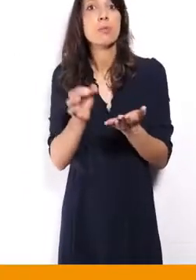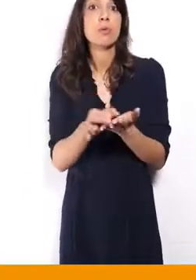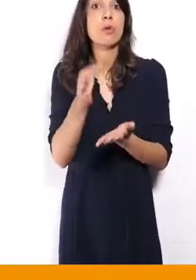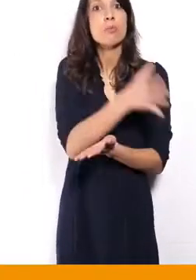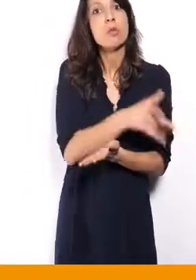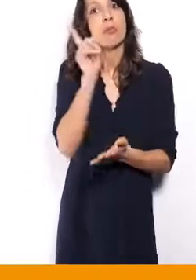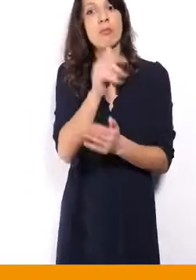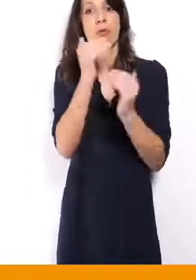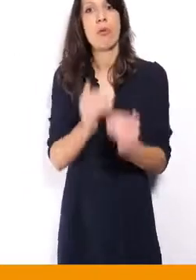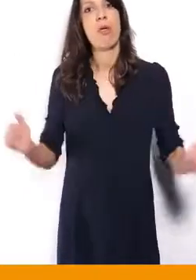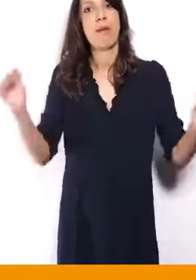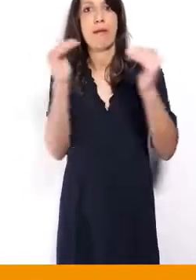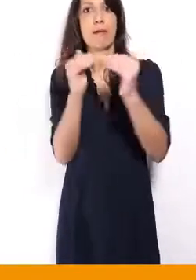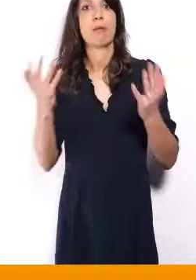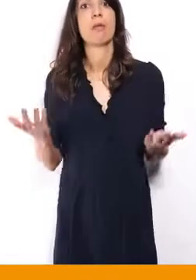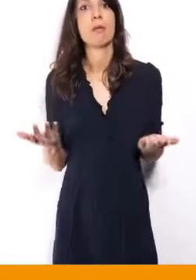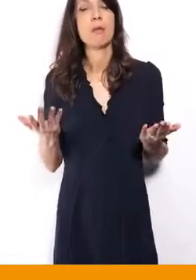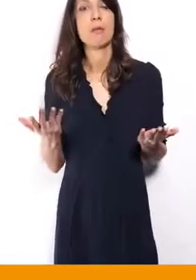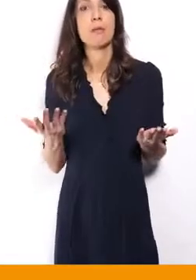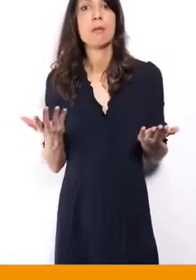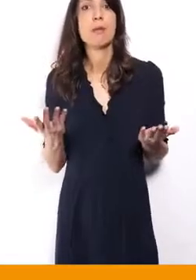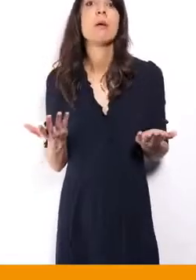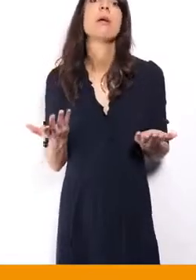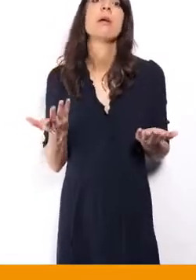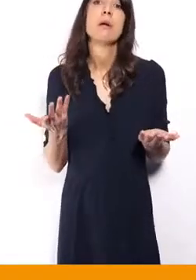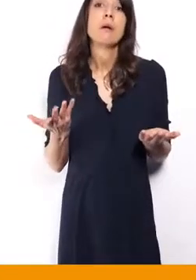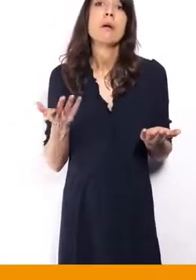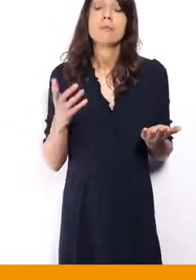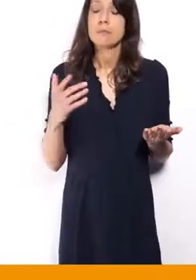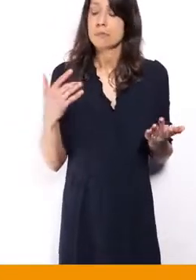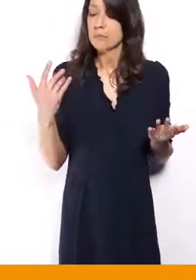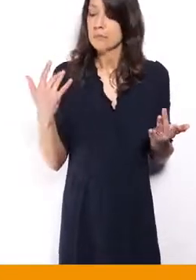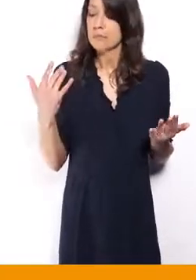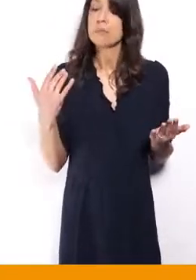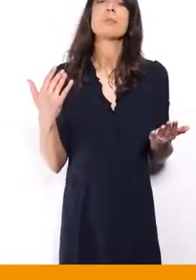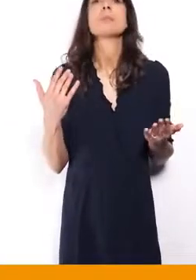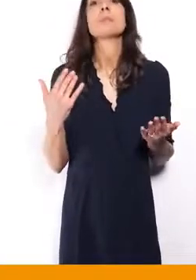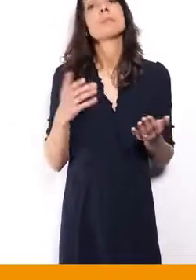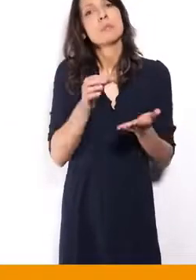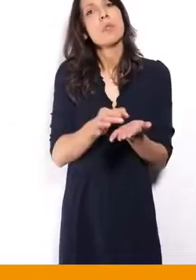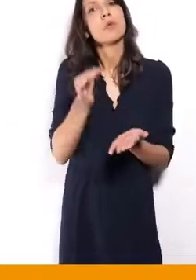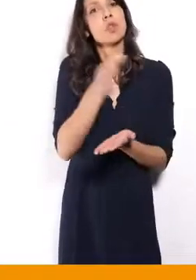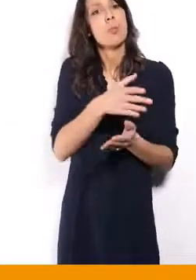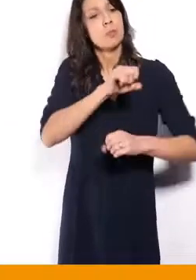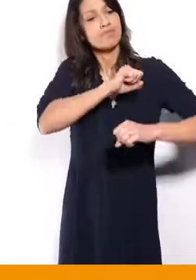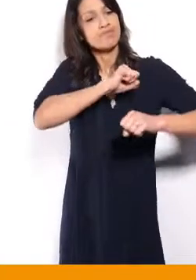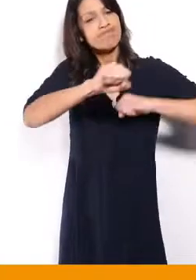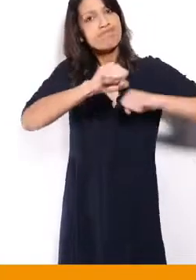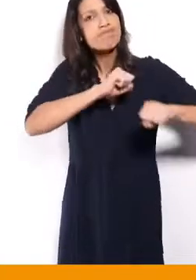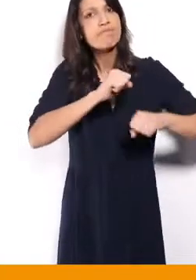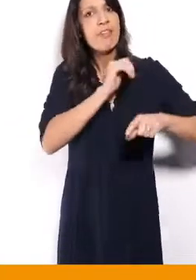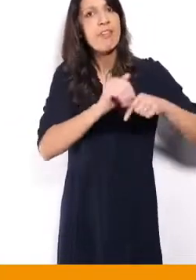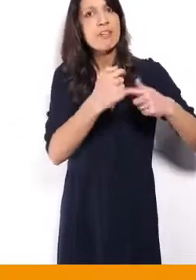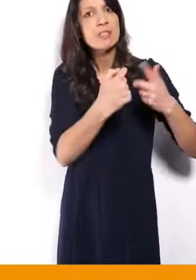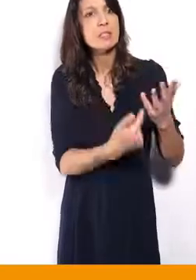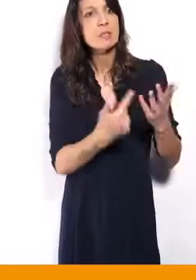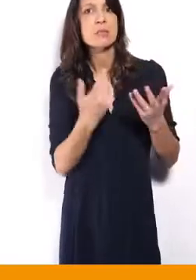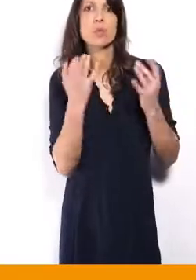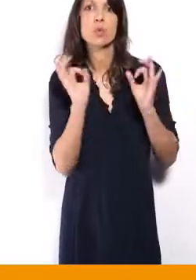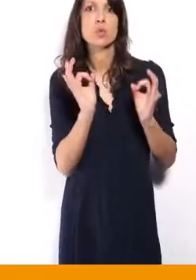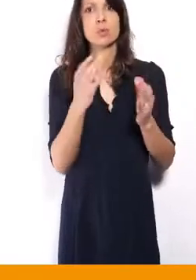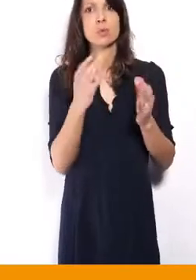a, à travers ce qui sera fait sur l'outre-mer, un bon indicateur de la volonté